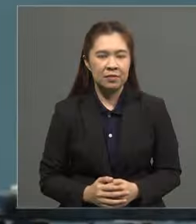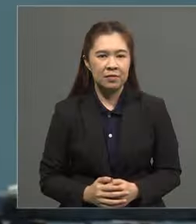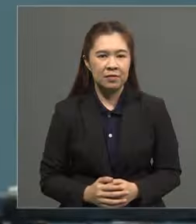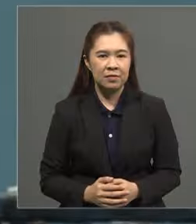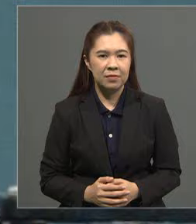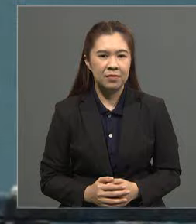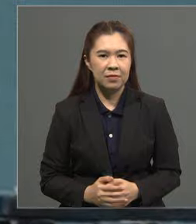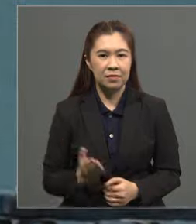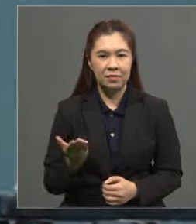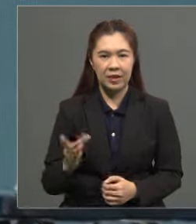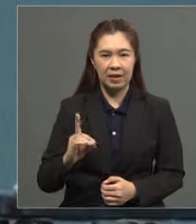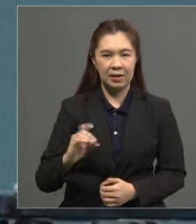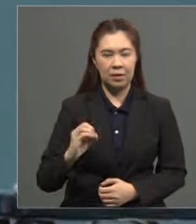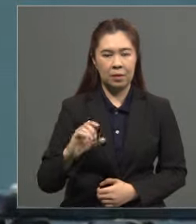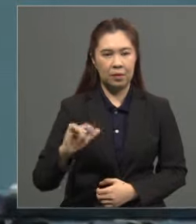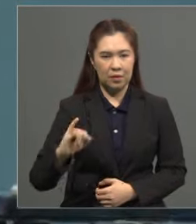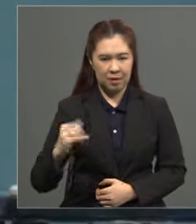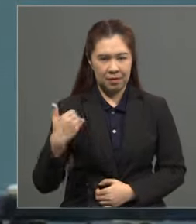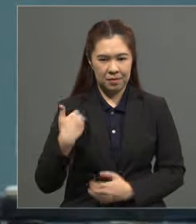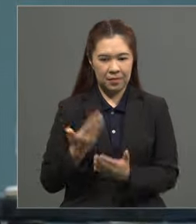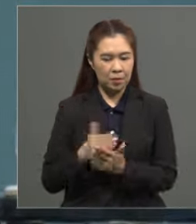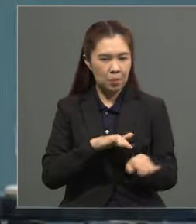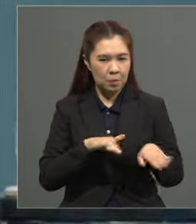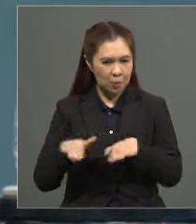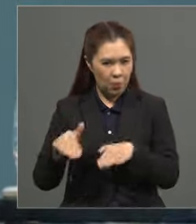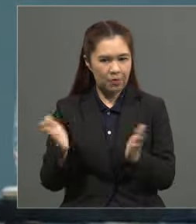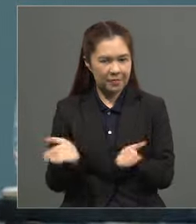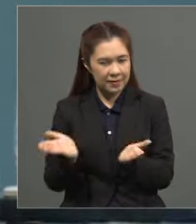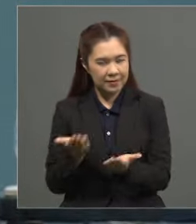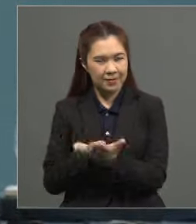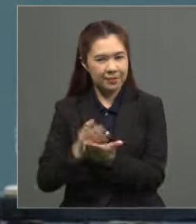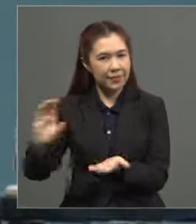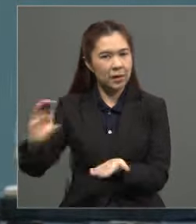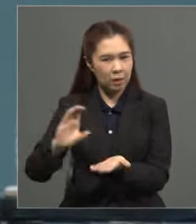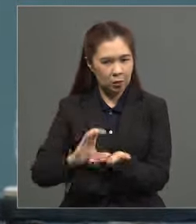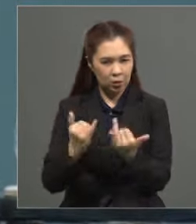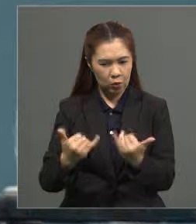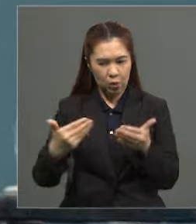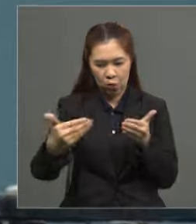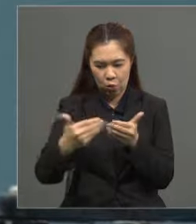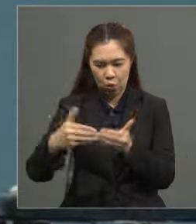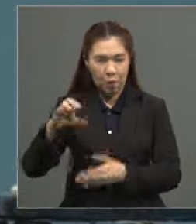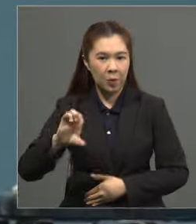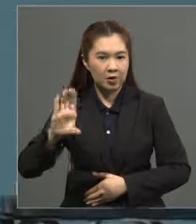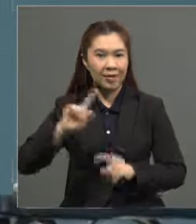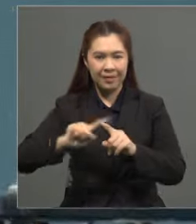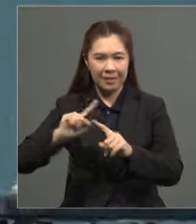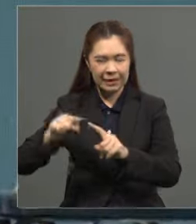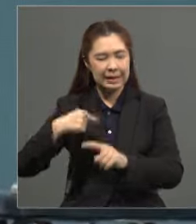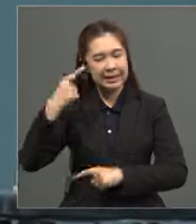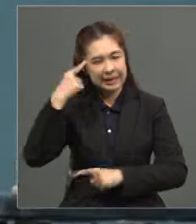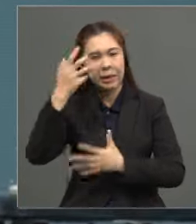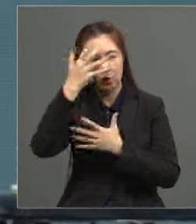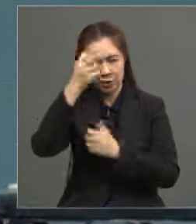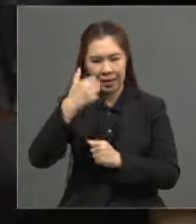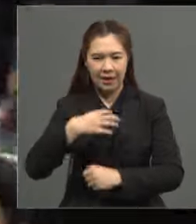ขณะที่ BOI พร้อมที่จะสนับสนุนการลงทุนในต่างประเทศนะคะขณะนี้กำลังเจรจาในหลายบริษัทแล้วก็มีอีกหลายบริษัทที่สนใจเข้ามา